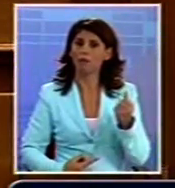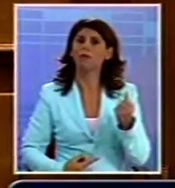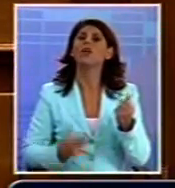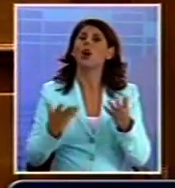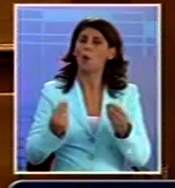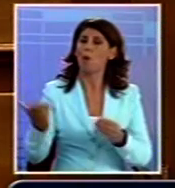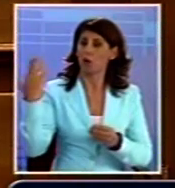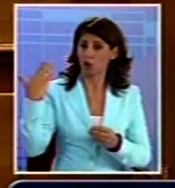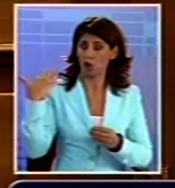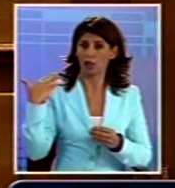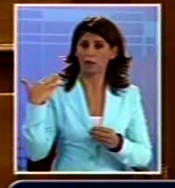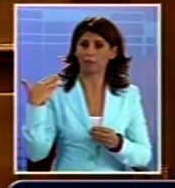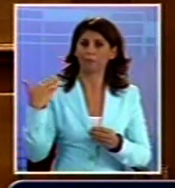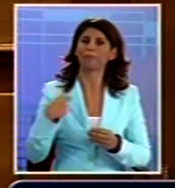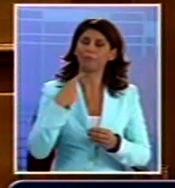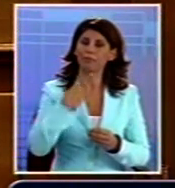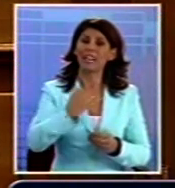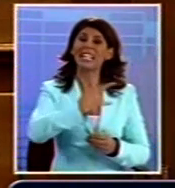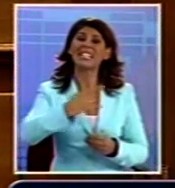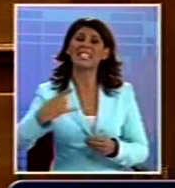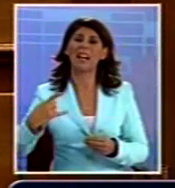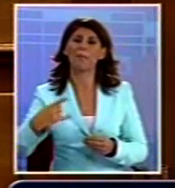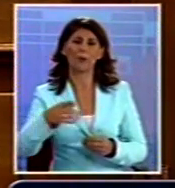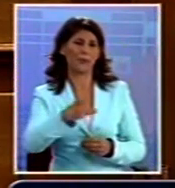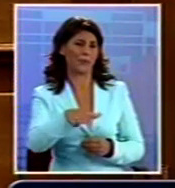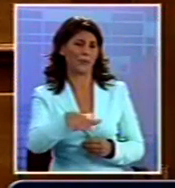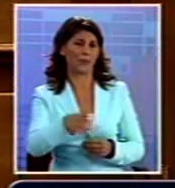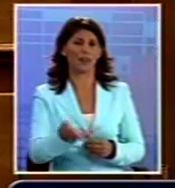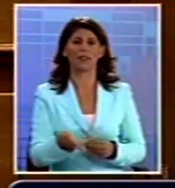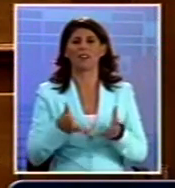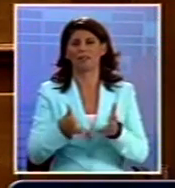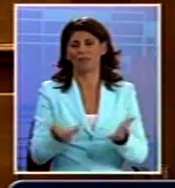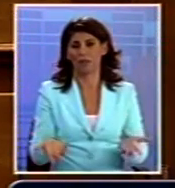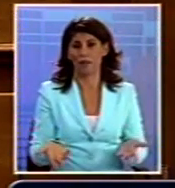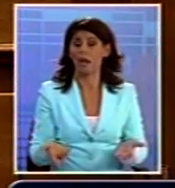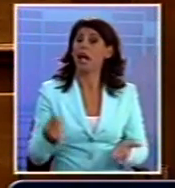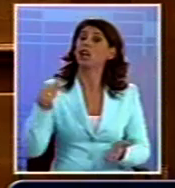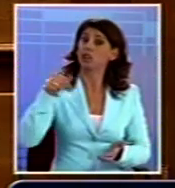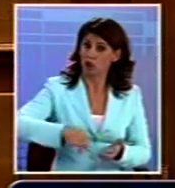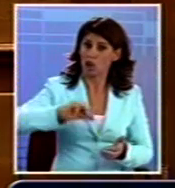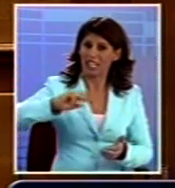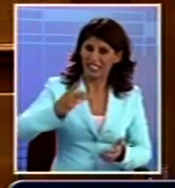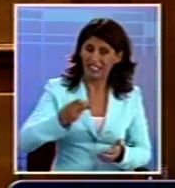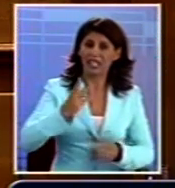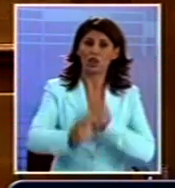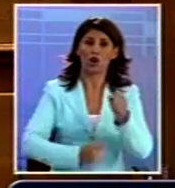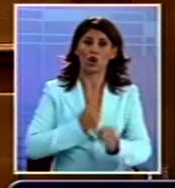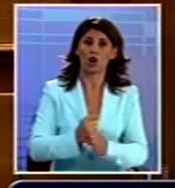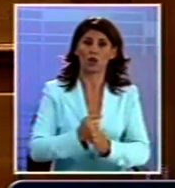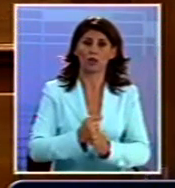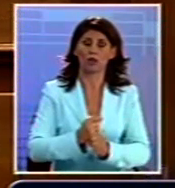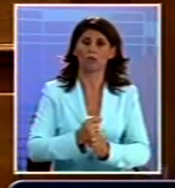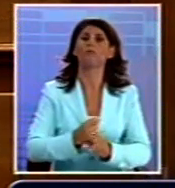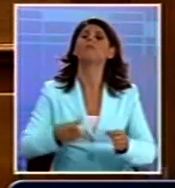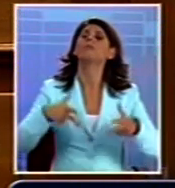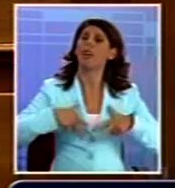Πολλοί τότε, μιλώντας για το Ζάπιο, το είχαν ερωτευτεί. Τώρα λοιπόν, στον 3ο χρόνο διακυβέρνησής μας, το